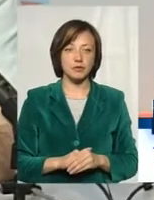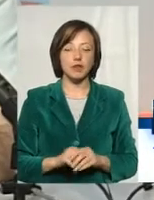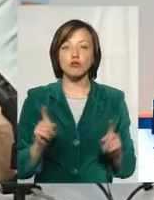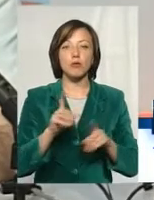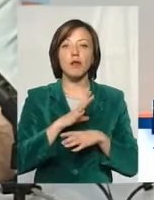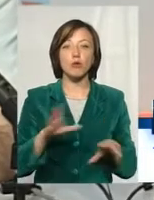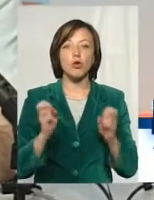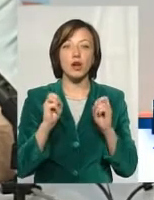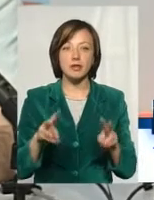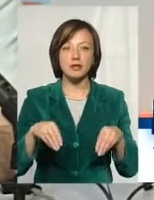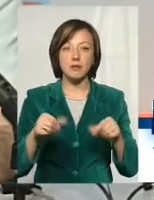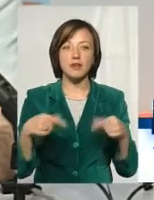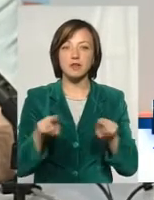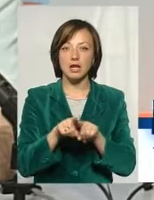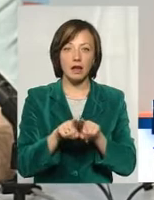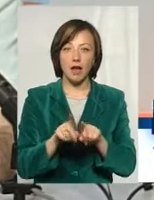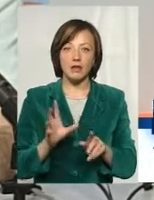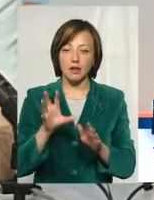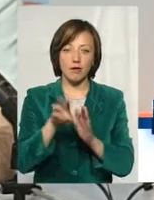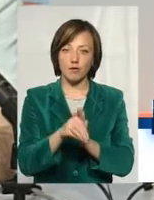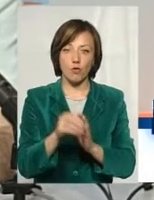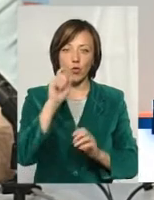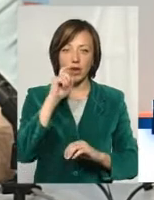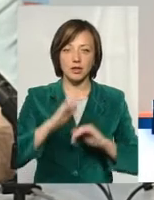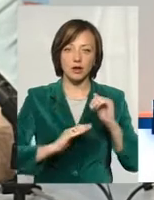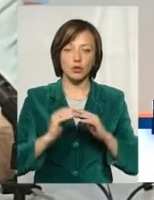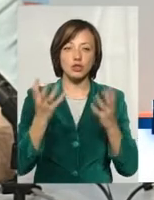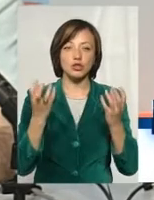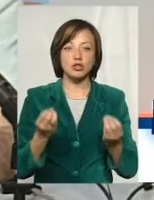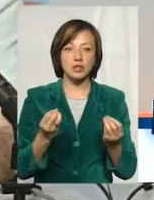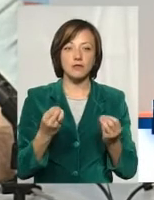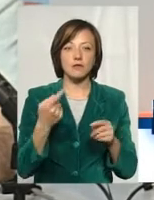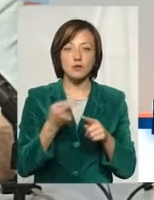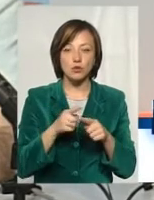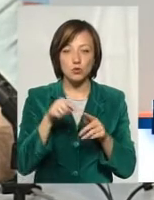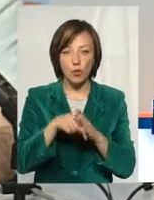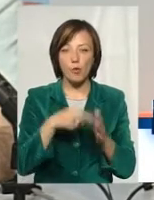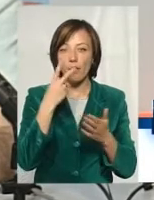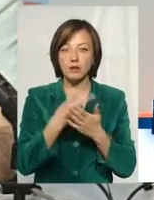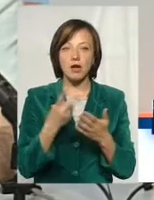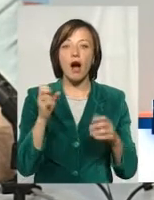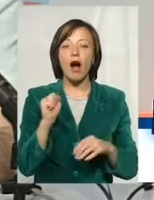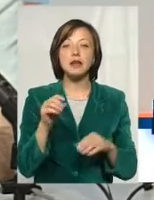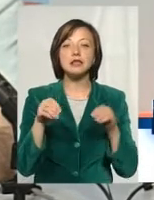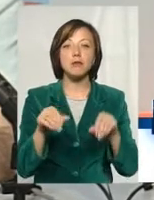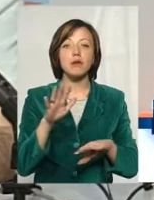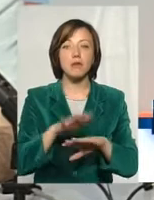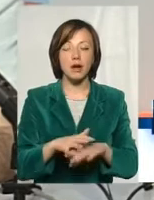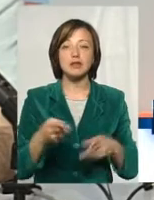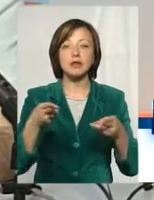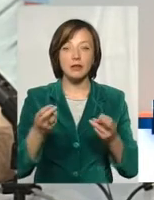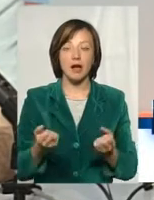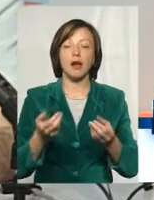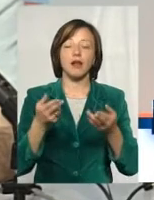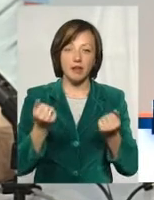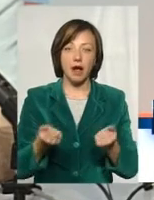того, що земля все-таки не піде в українські руки. І я ще в цьому бачу інший аспект, а земельний банк. Да, дійсно. Ще